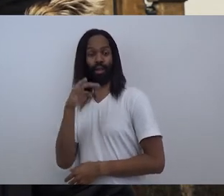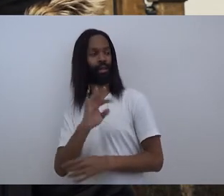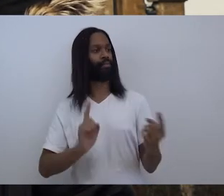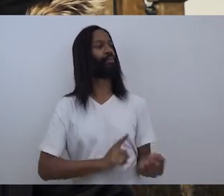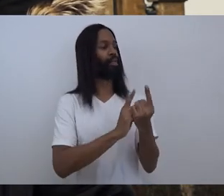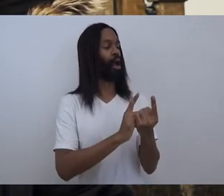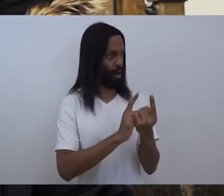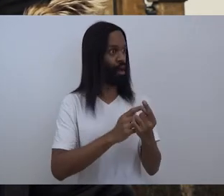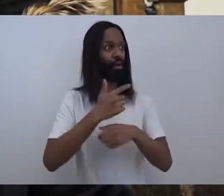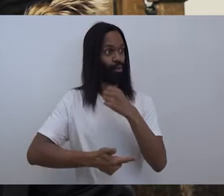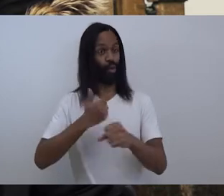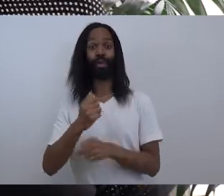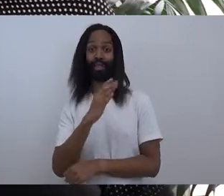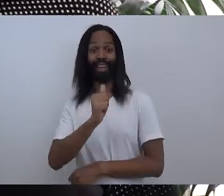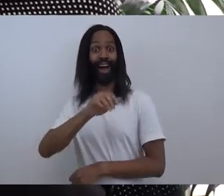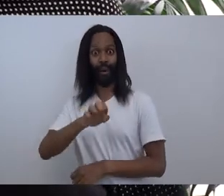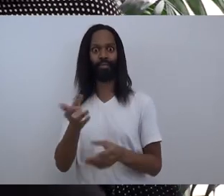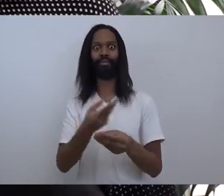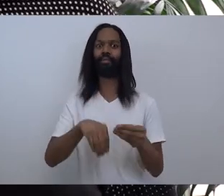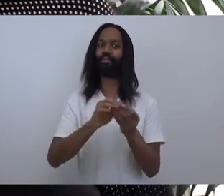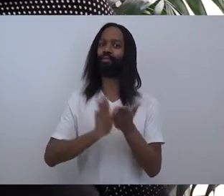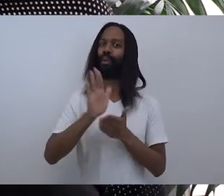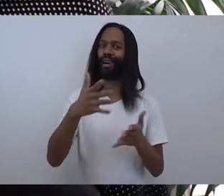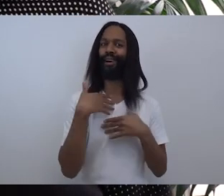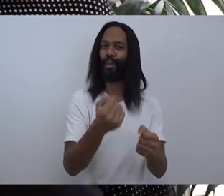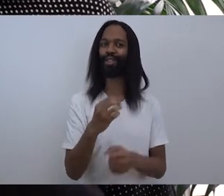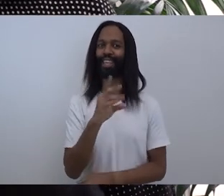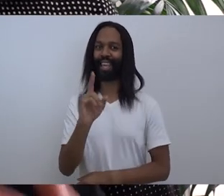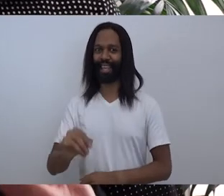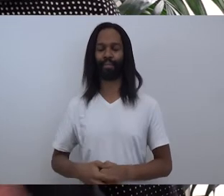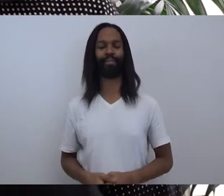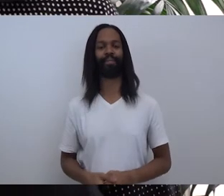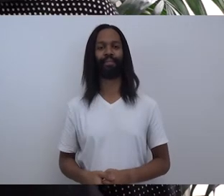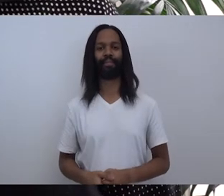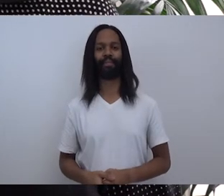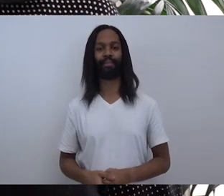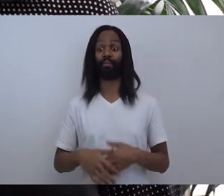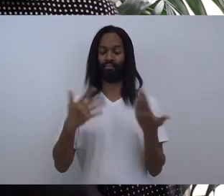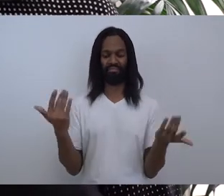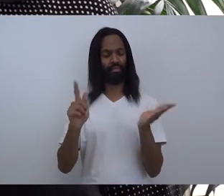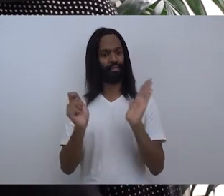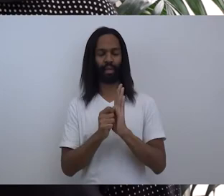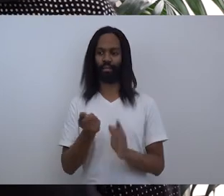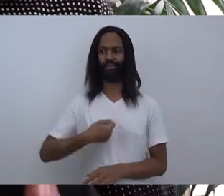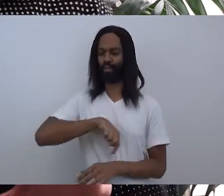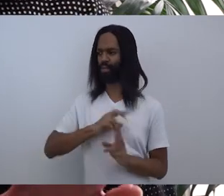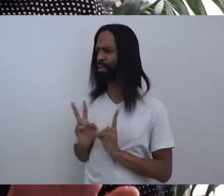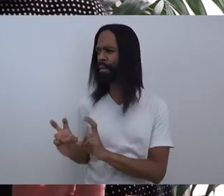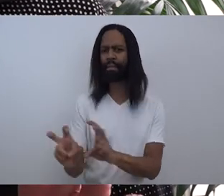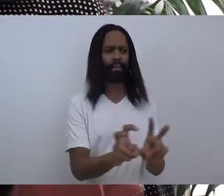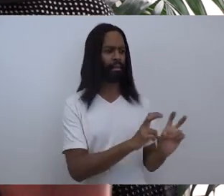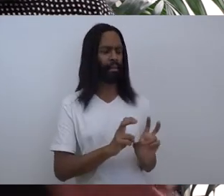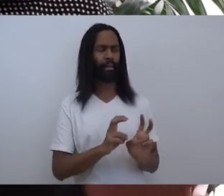de 2 ans avec promesse d'embauche. Lorsque le besoin s'est fait sentir, il